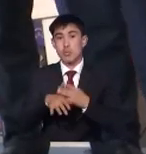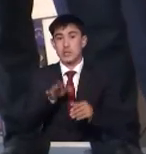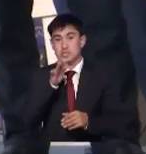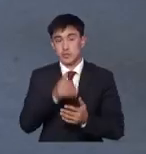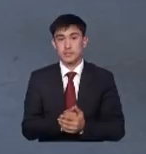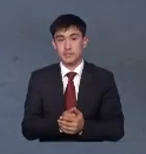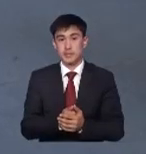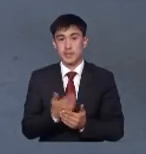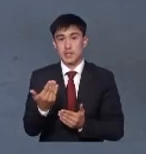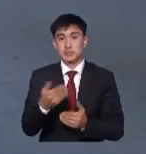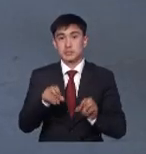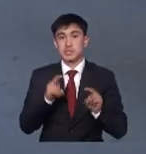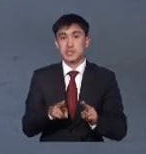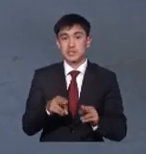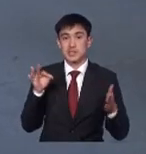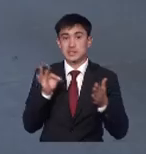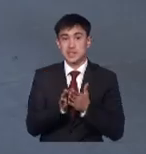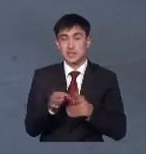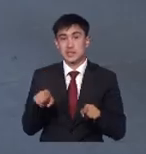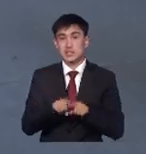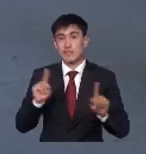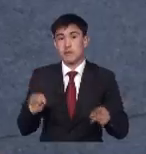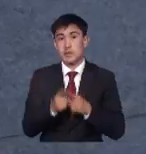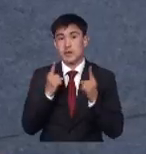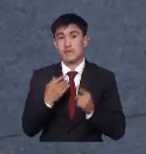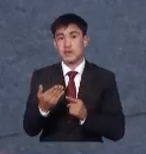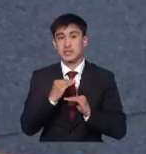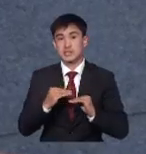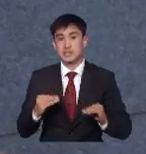в купальный сезон. Наряду с этим специалисты нацелены также